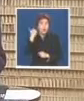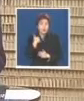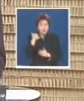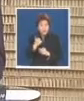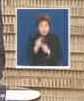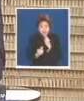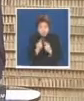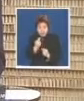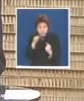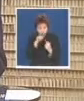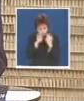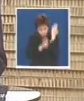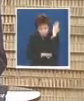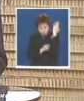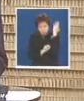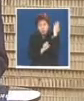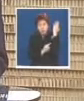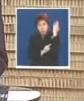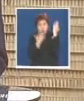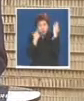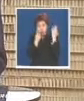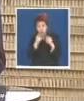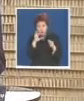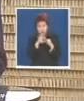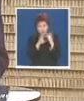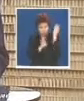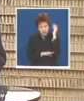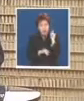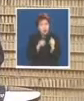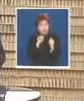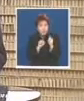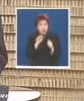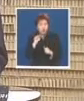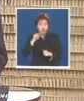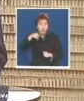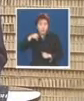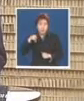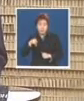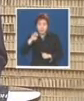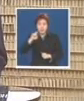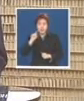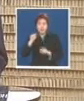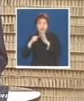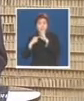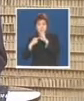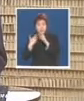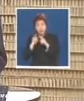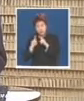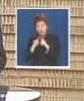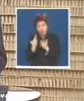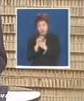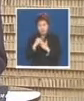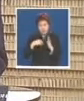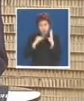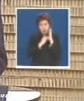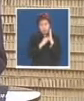ที่เชื่อมในส่วนของนพิตำนะครับกับข้างนอกเนี่ยก็จะต้องมีการดำเนินการอนุมัติเงินงบกลางนะครับซึ่งผม